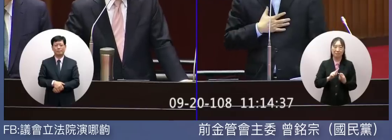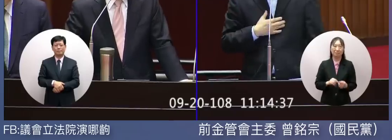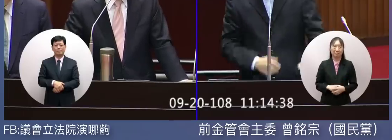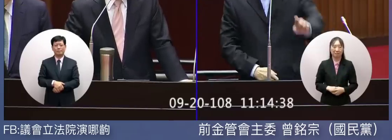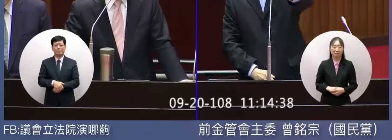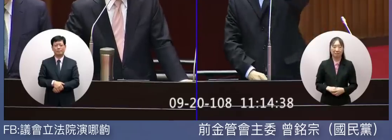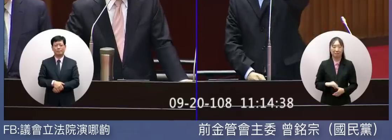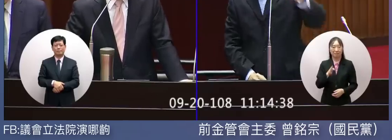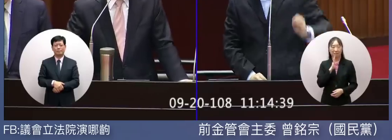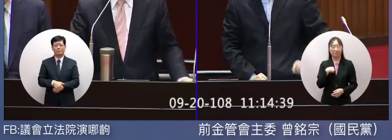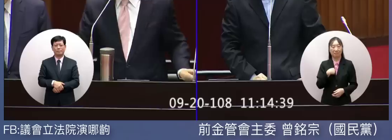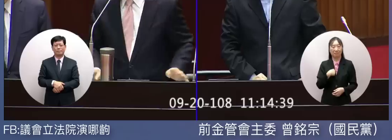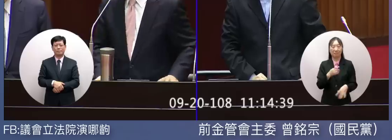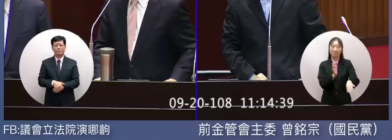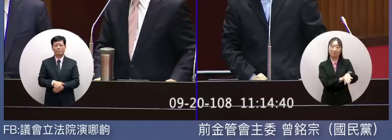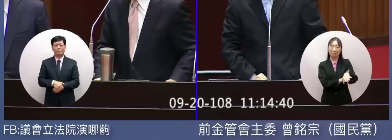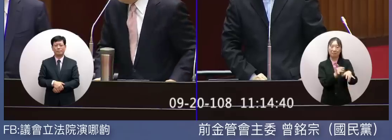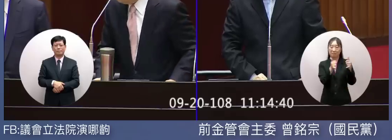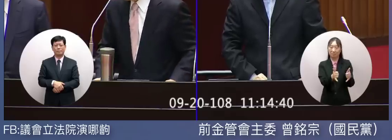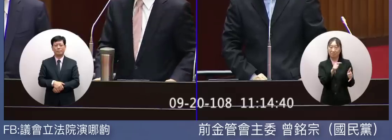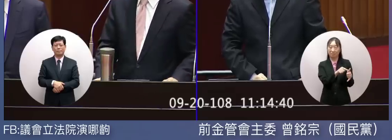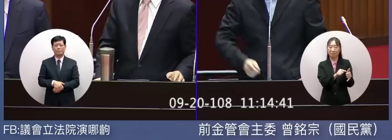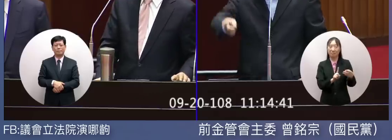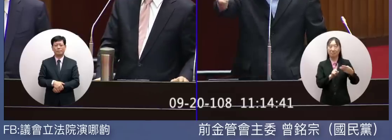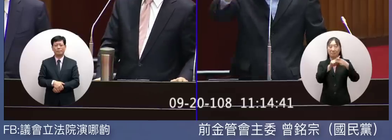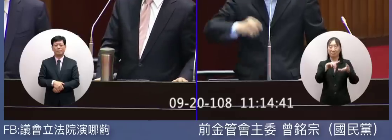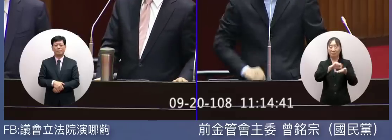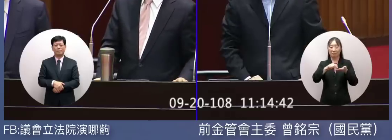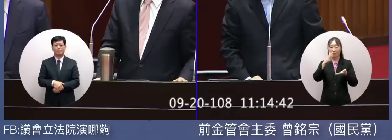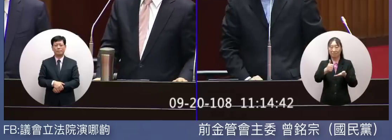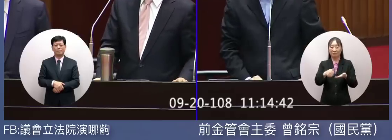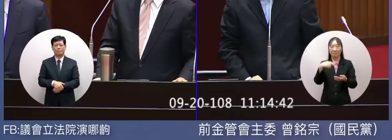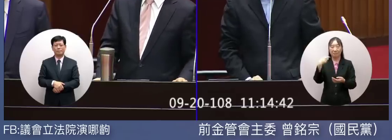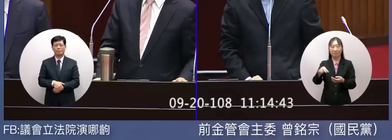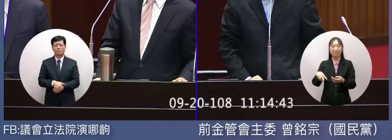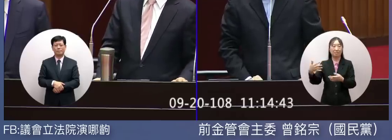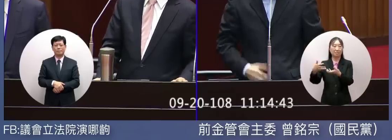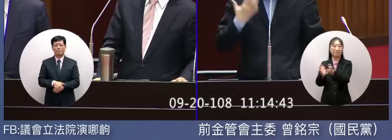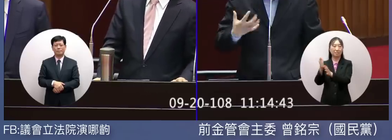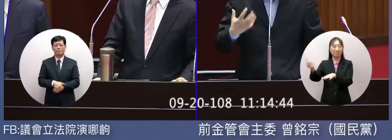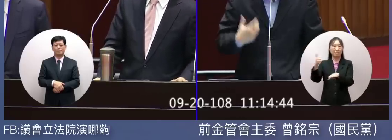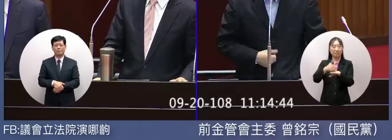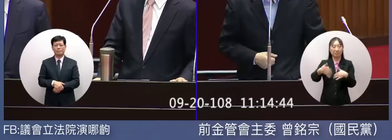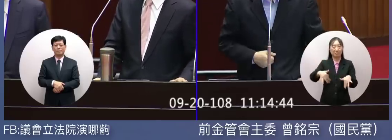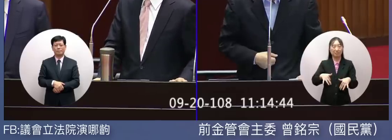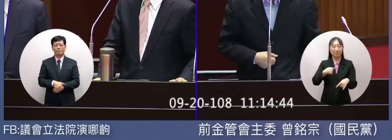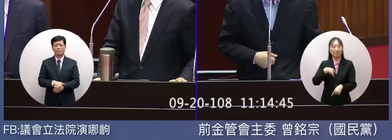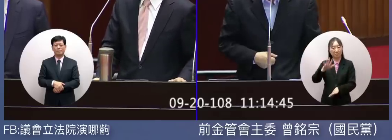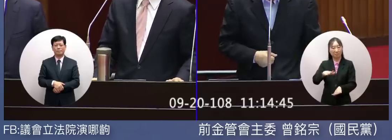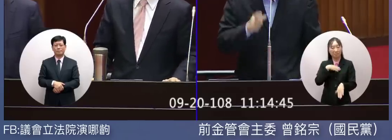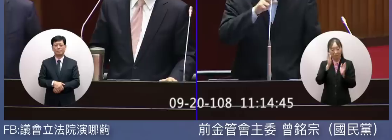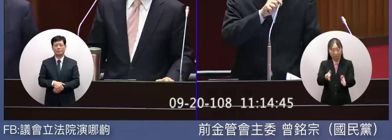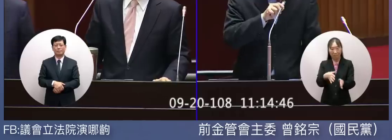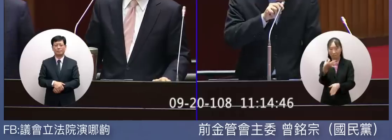是站在你旁边的这个主计长，还有没有上来的部长，我们看的是财政